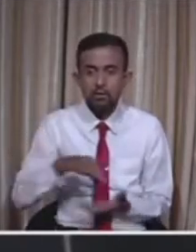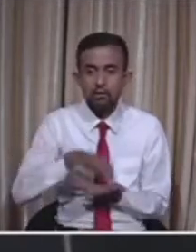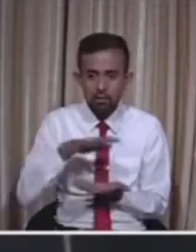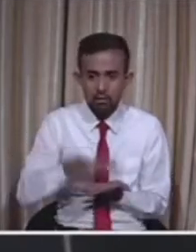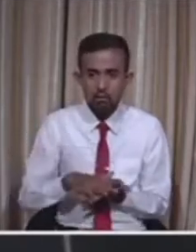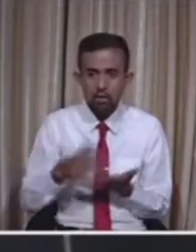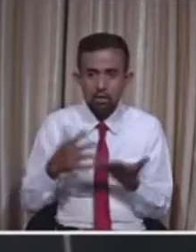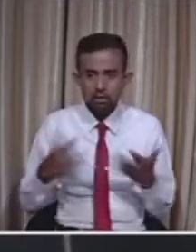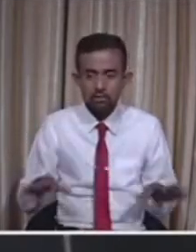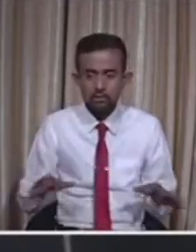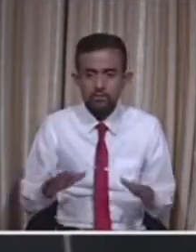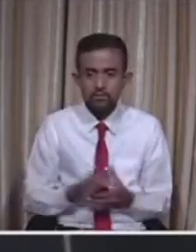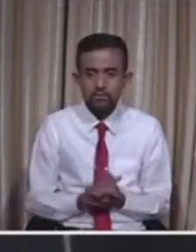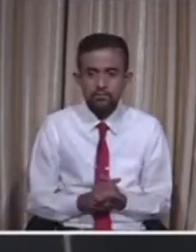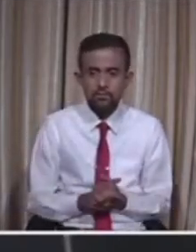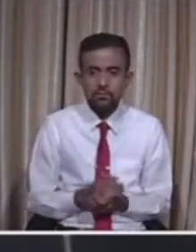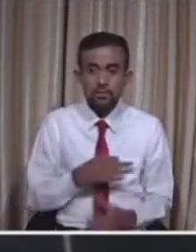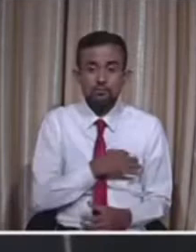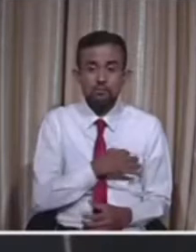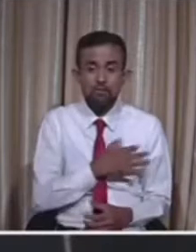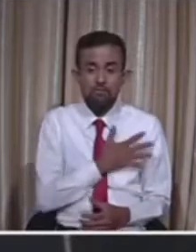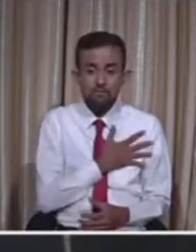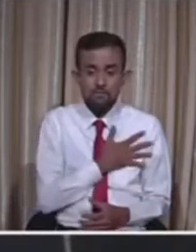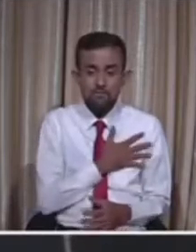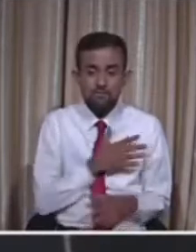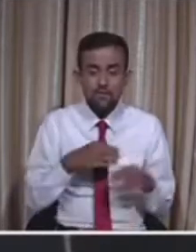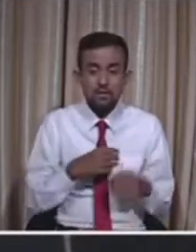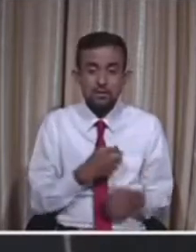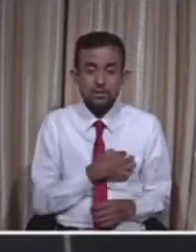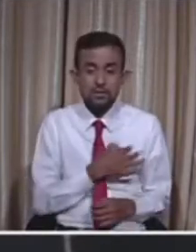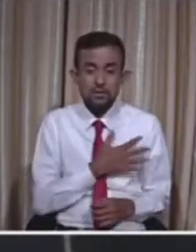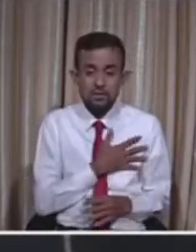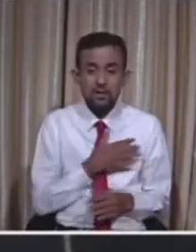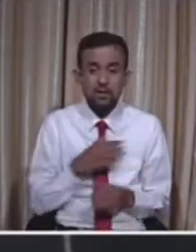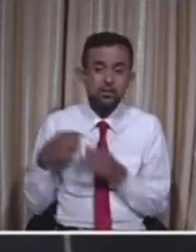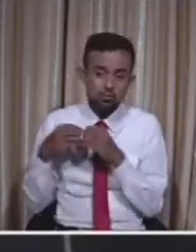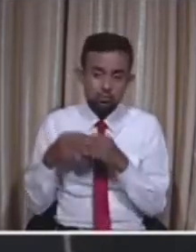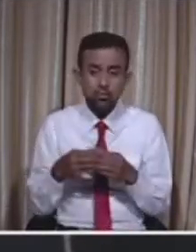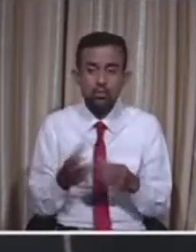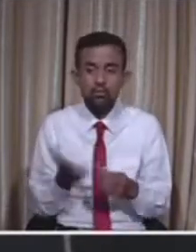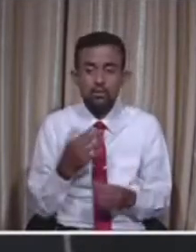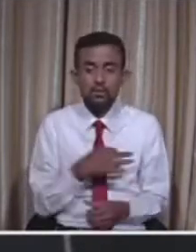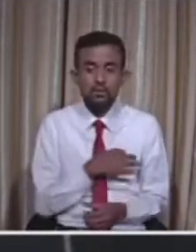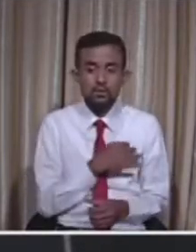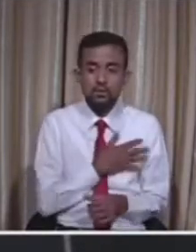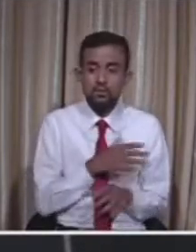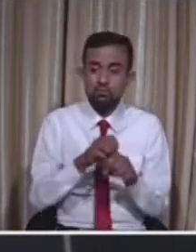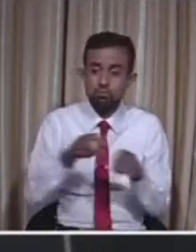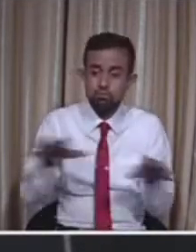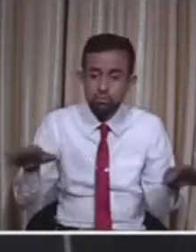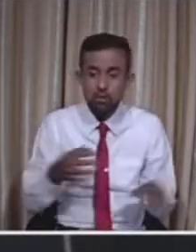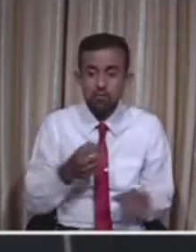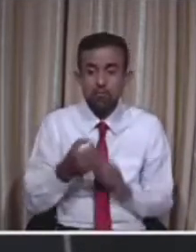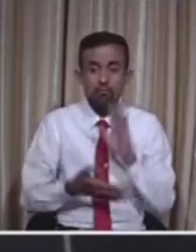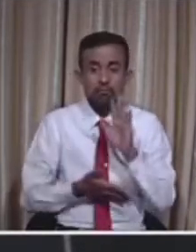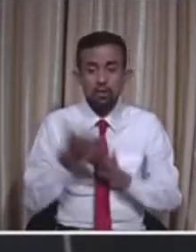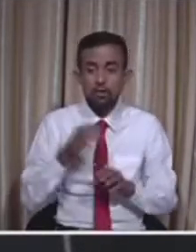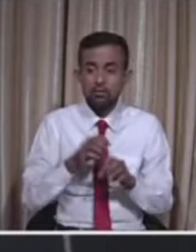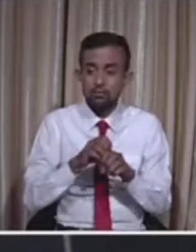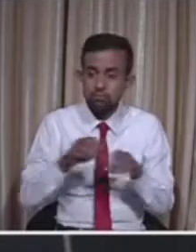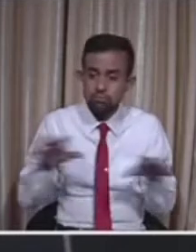තහවුරුවක් හදලා තියෙන යම් වෛරී දේශ සහගත පිරිසක් විසින් ඒ ද්වේෂයේ වපුරන වෛරයේ වපුරන